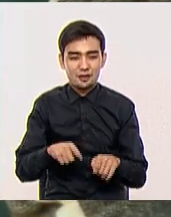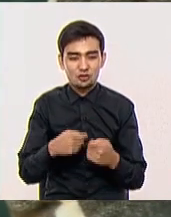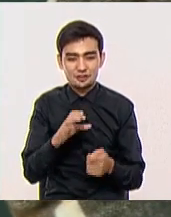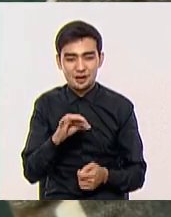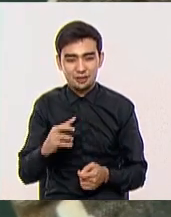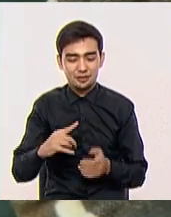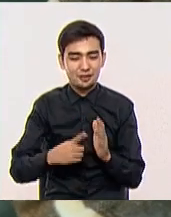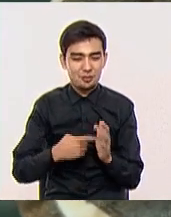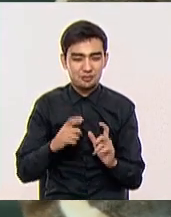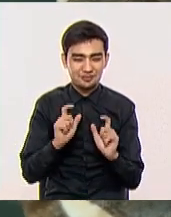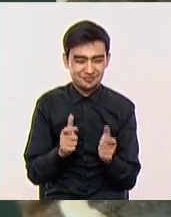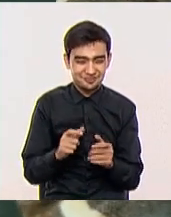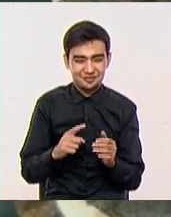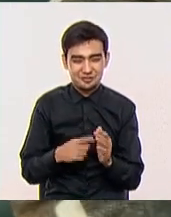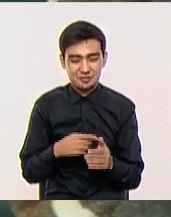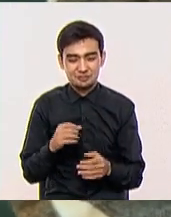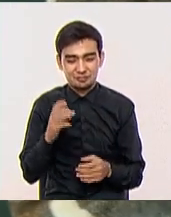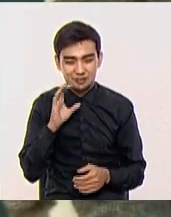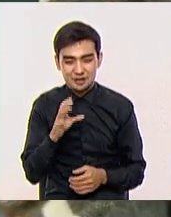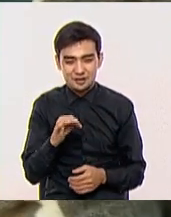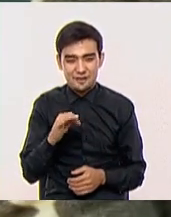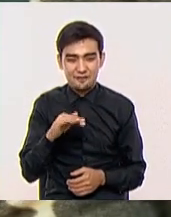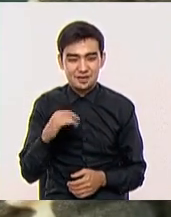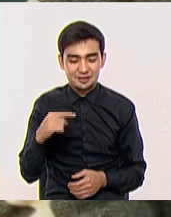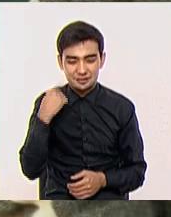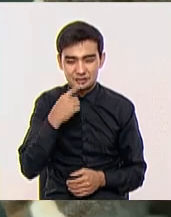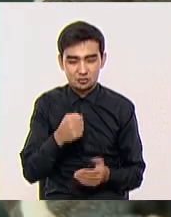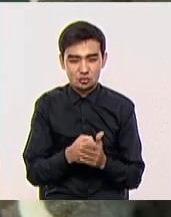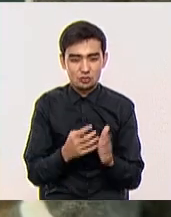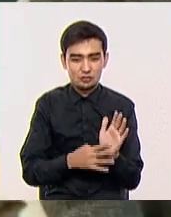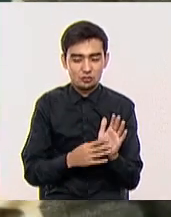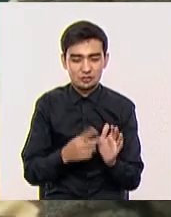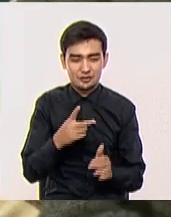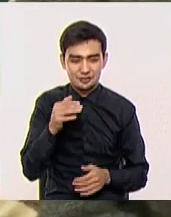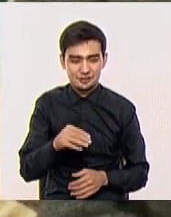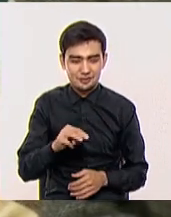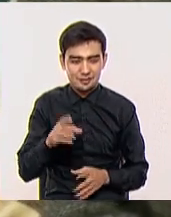сантребования физлицами может вырасти почти до 92 тысяч тенге. Оскар.